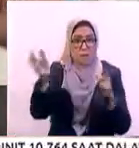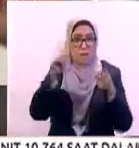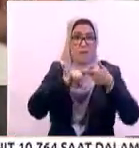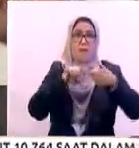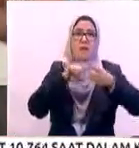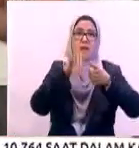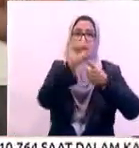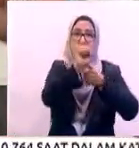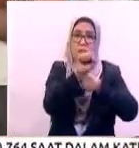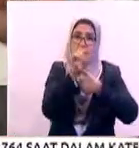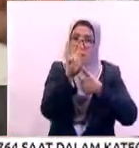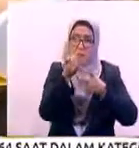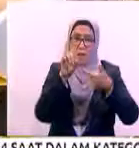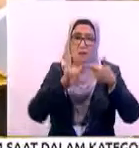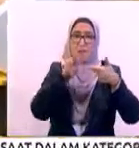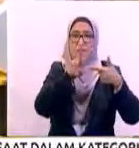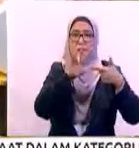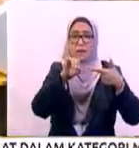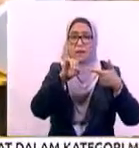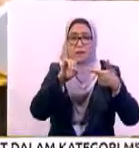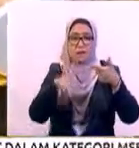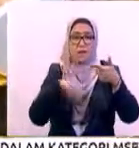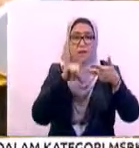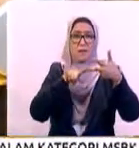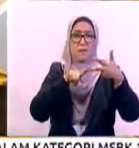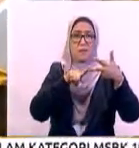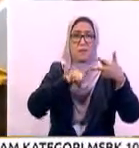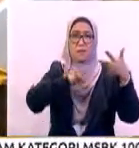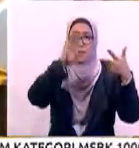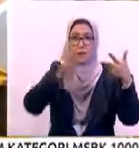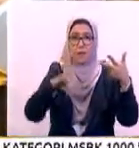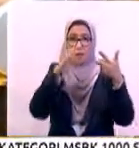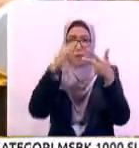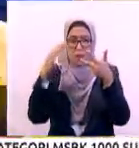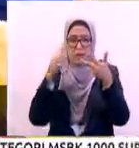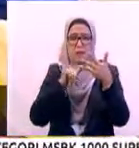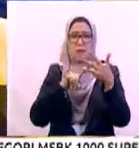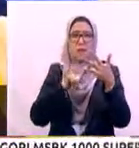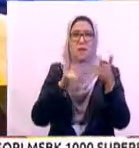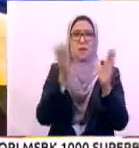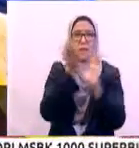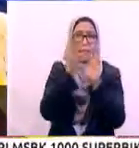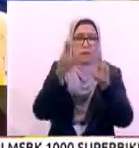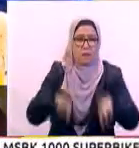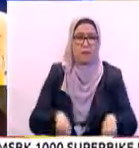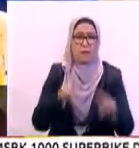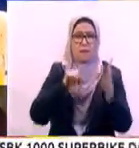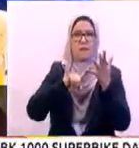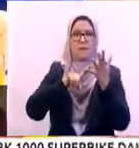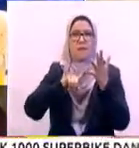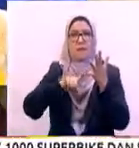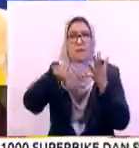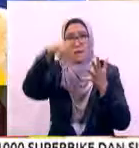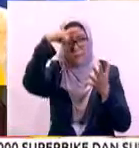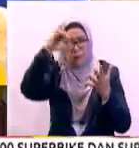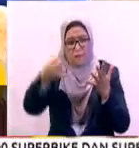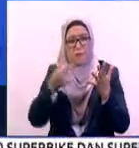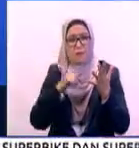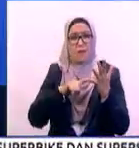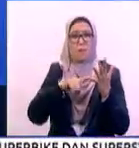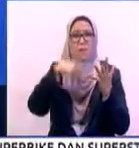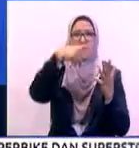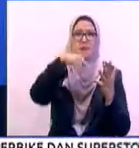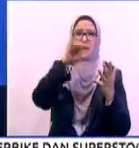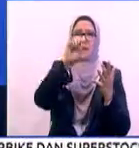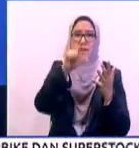Darby, VI Institution, Bukit Bandaraya, Bank Rakyat, Kelab Bola Sepak Putrajaya, Petaling Putra,